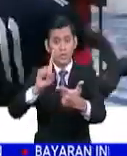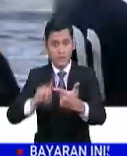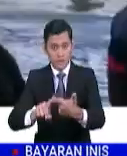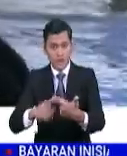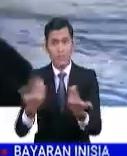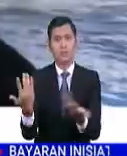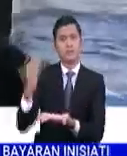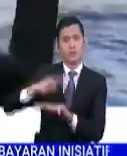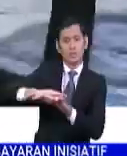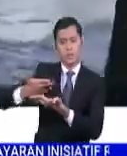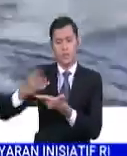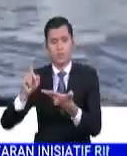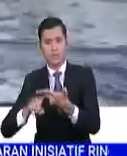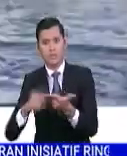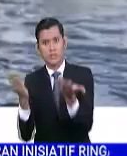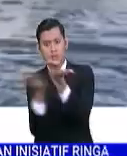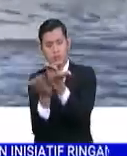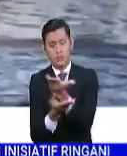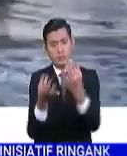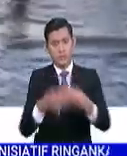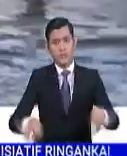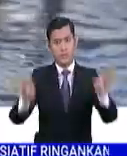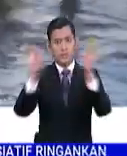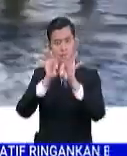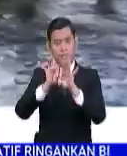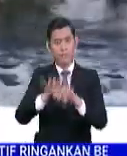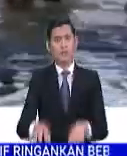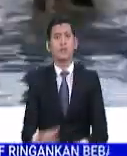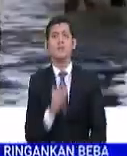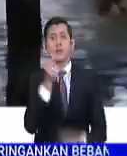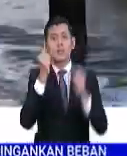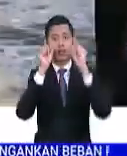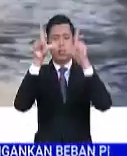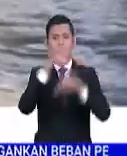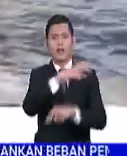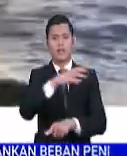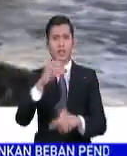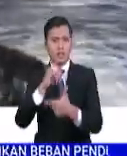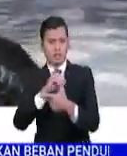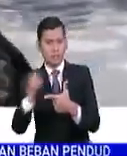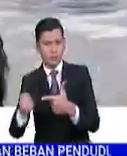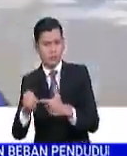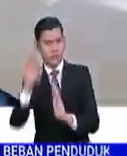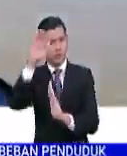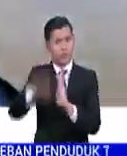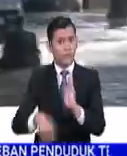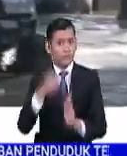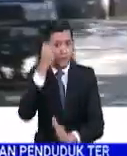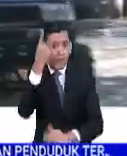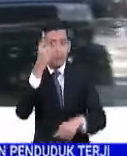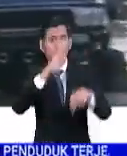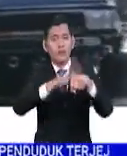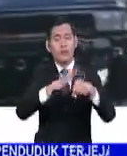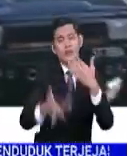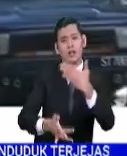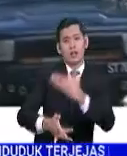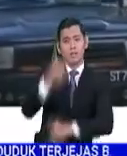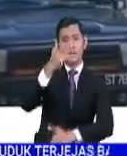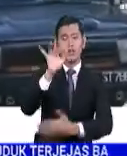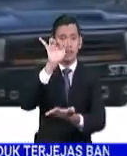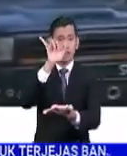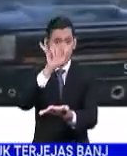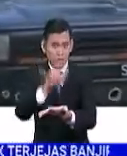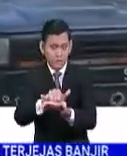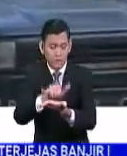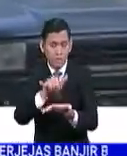dokumen-dokumen. Sama ada tidak menyedari atau mungkin kurang peka terhadap amaran awal, namun itulah sebahagian reaksi